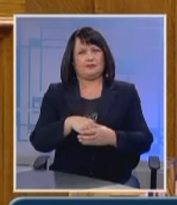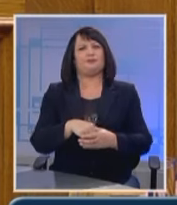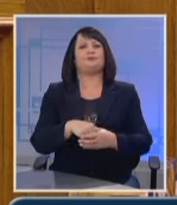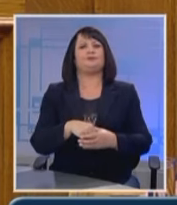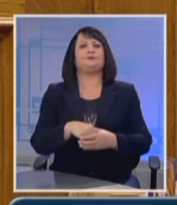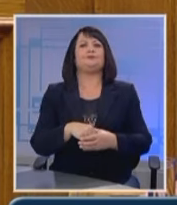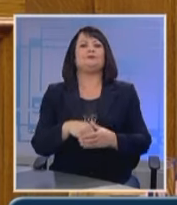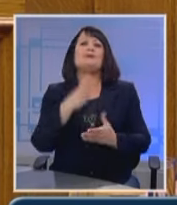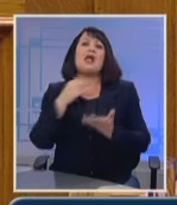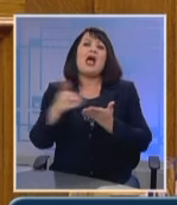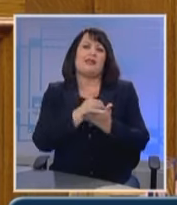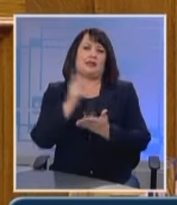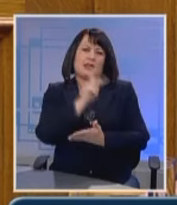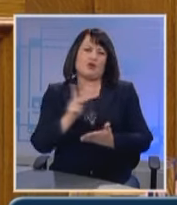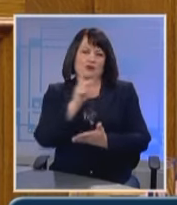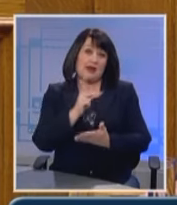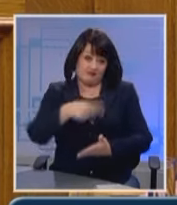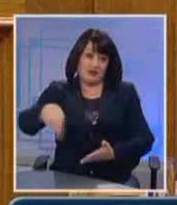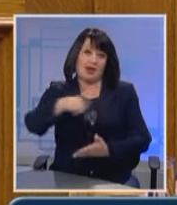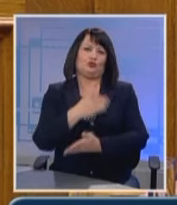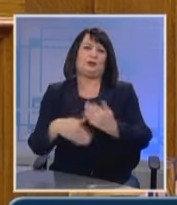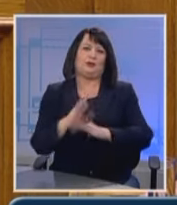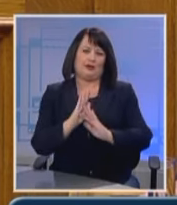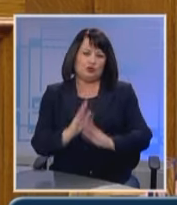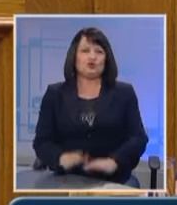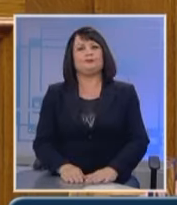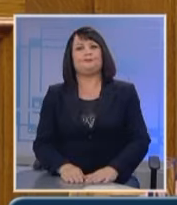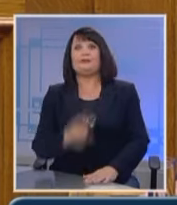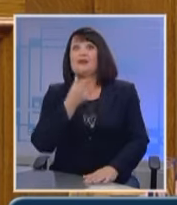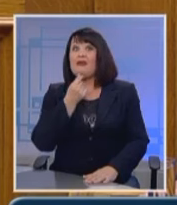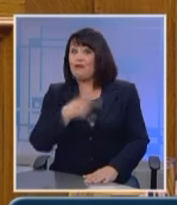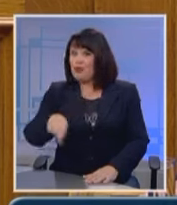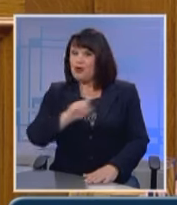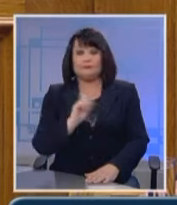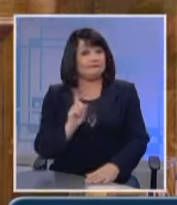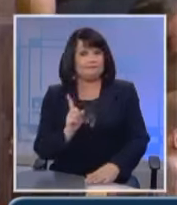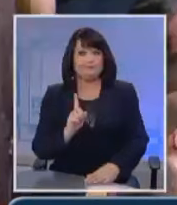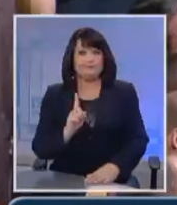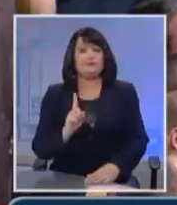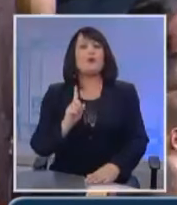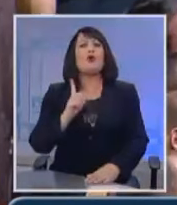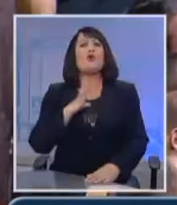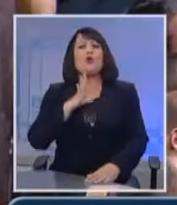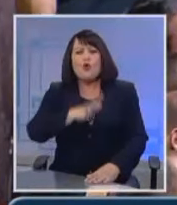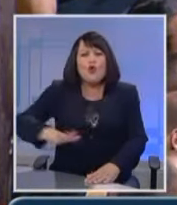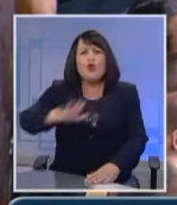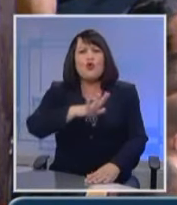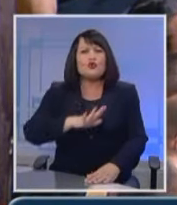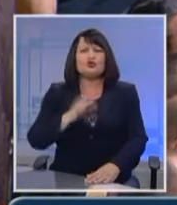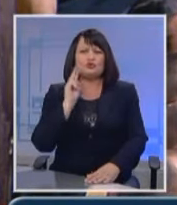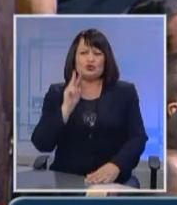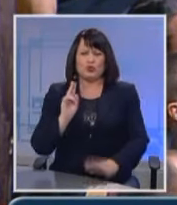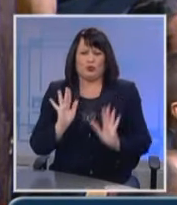της άδικης για αυτούς κοινωνίας μας. Δεν είναι τίποτε εύκολο για αυτούς σε έναν κόσμο που έχει δαιμονοποιήσει